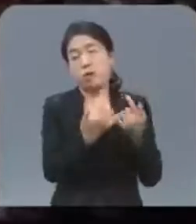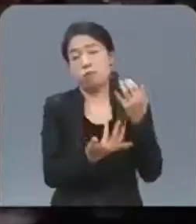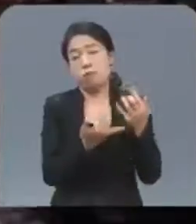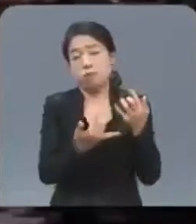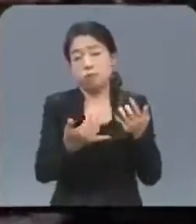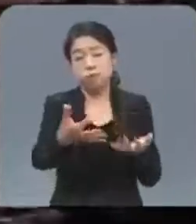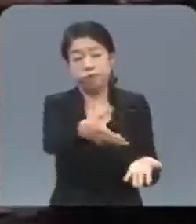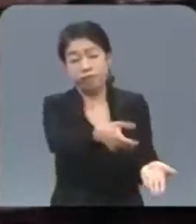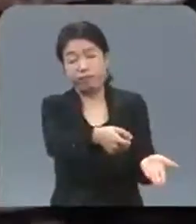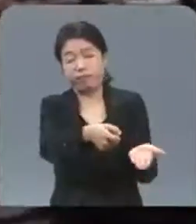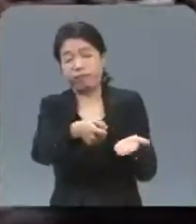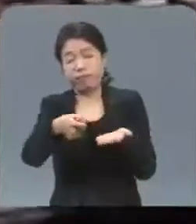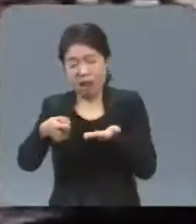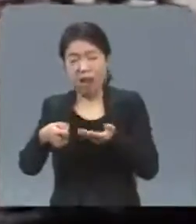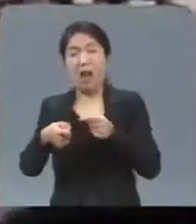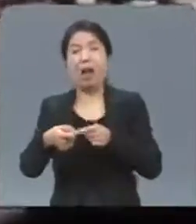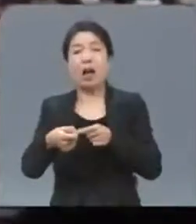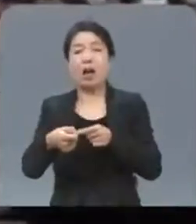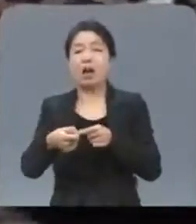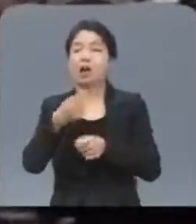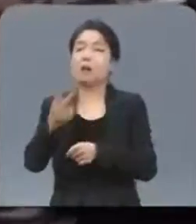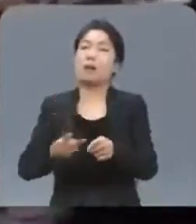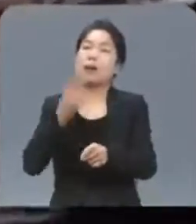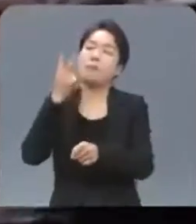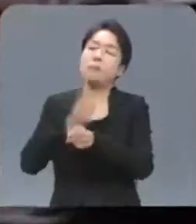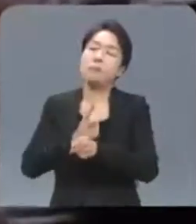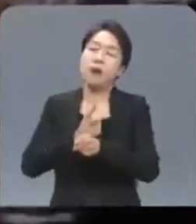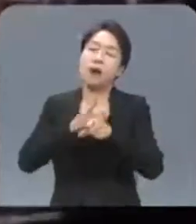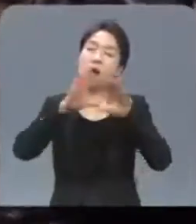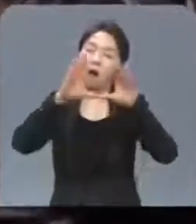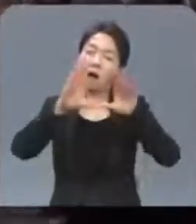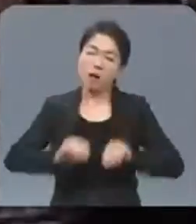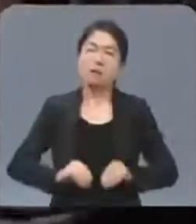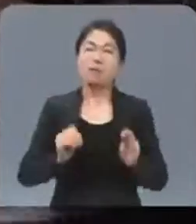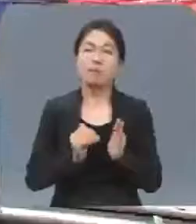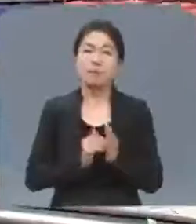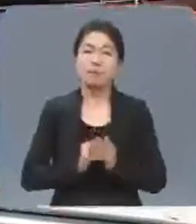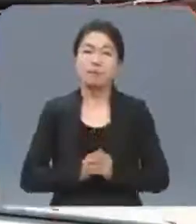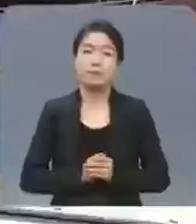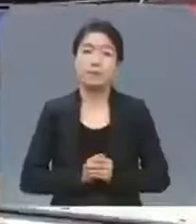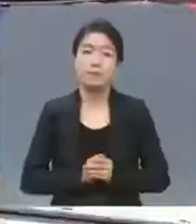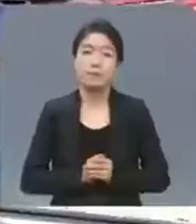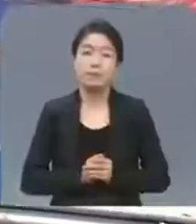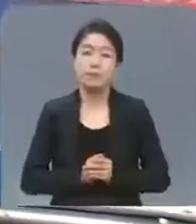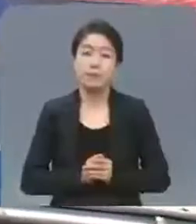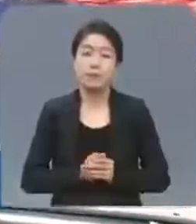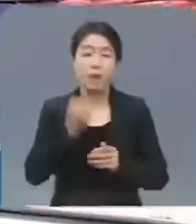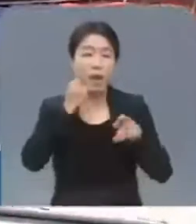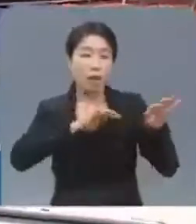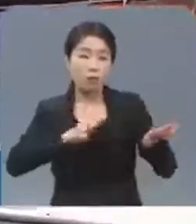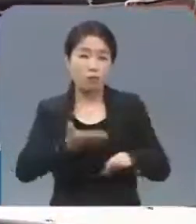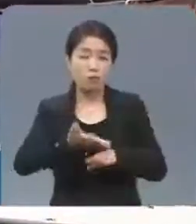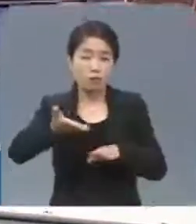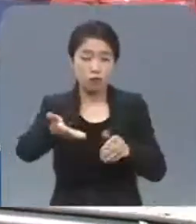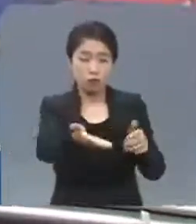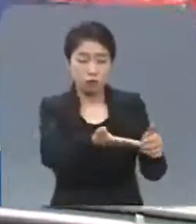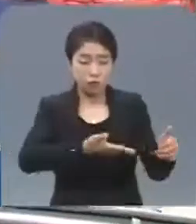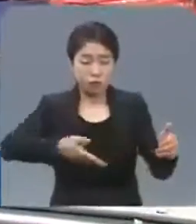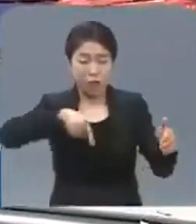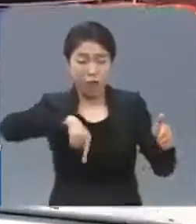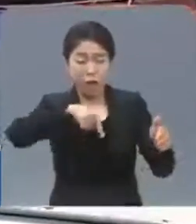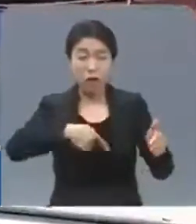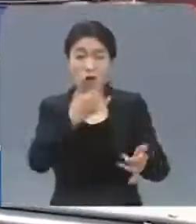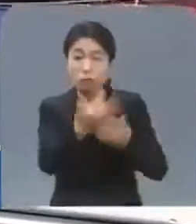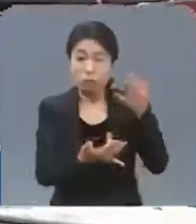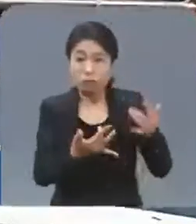불붙은 가두리를 육지 가까이 끌어온 지 2시간 만에야 가까스로 잡혔습니다. 바다 위에 있는 양식장은 불이 나면